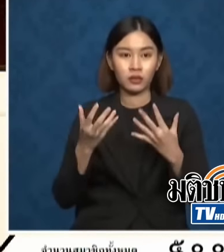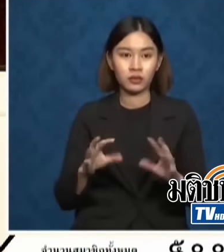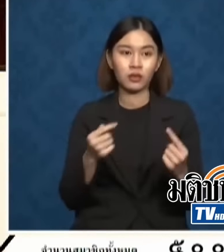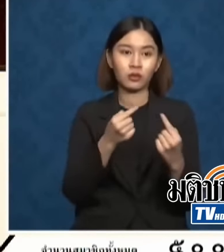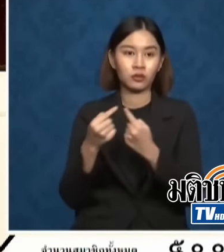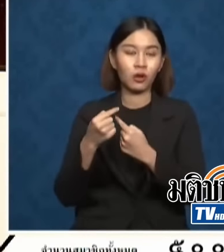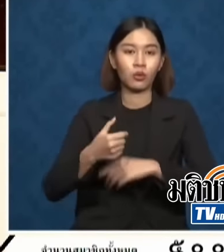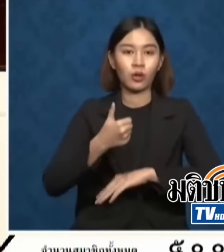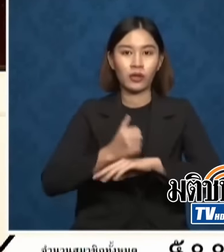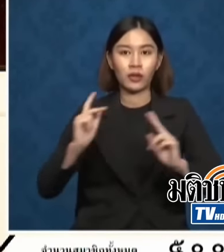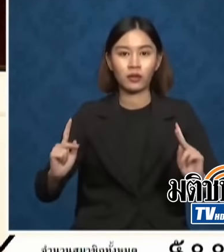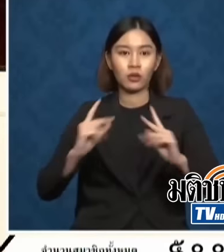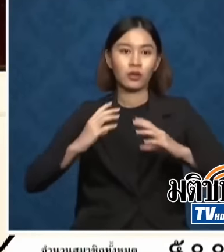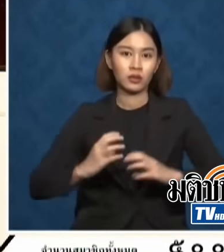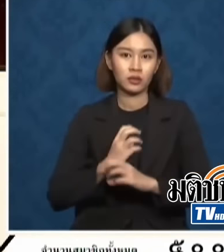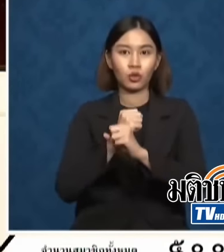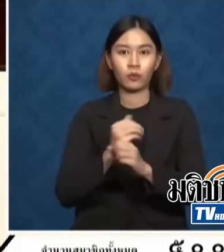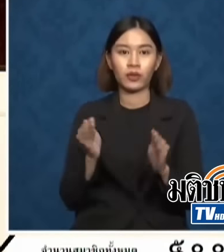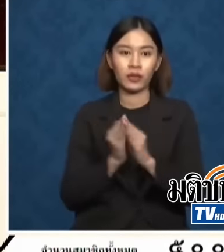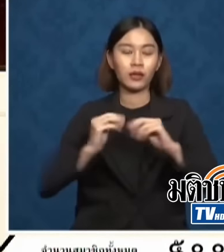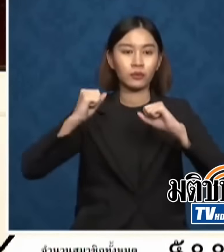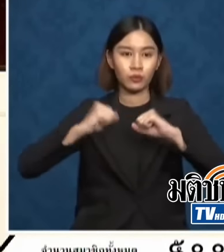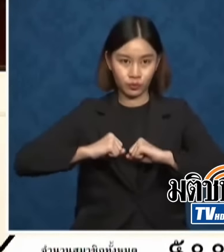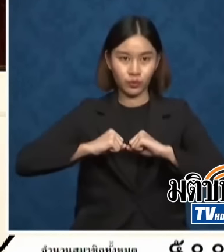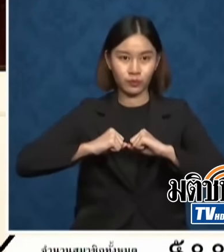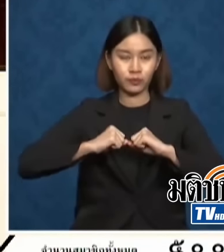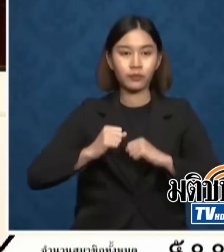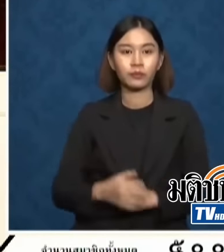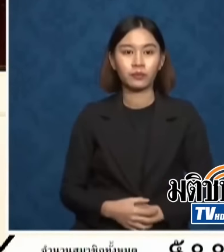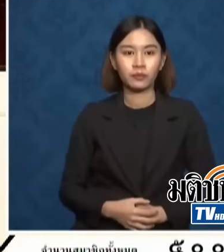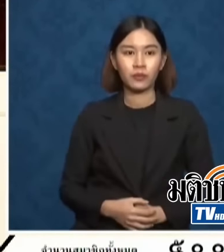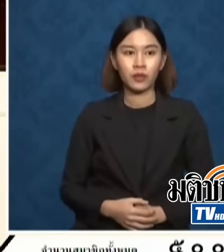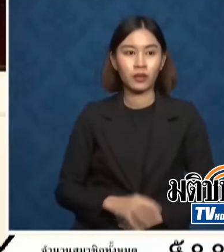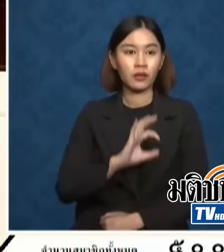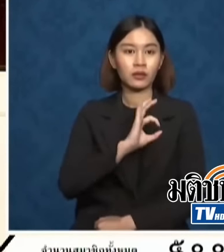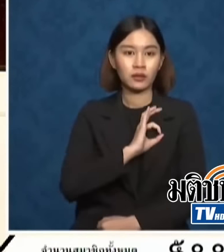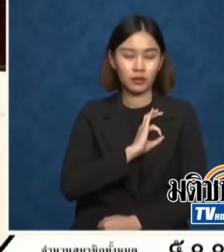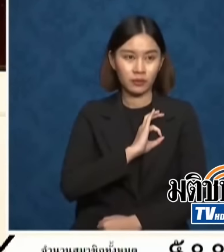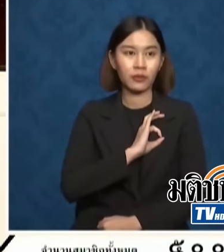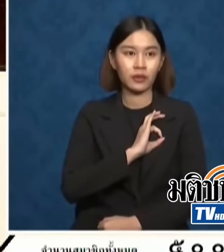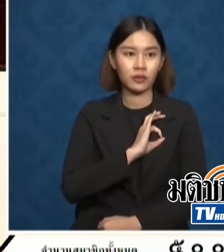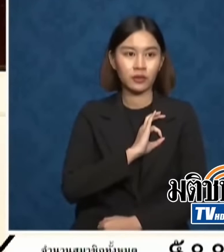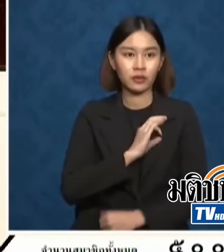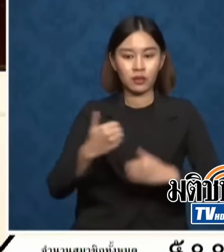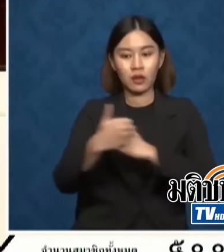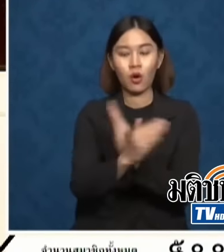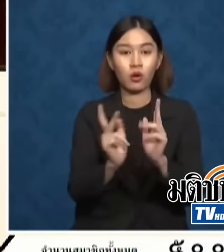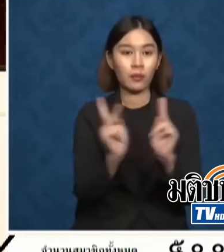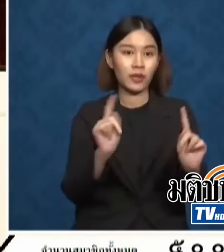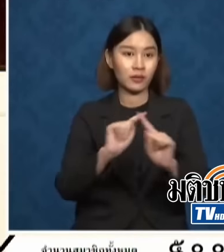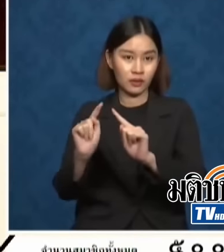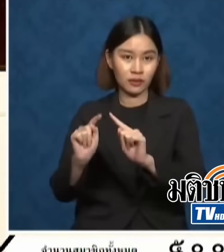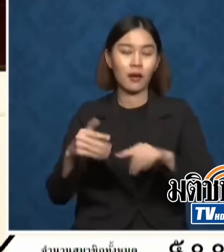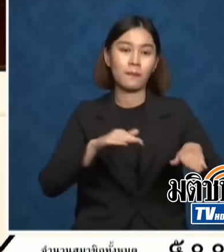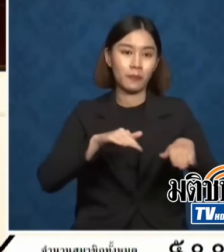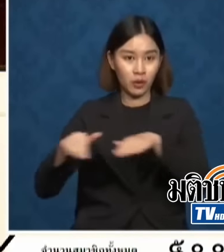ฐมนตรีก็จะสรุปนะครับแล้วเราก็จะโหวตนะครับแล้วก็ท่านสมาชิกที่อยู่ตามห้องต่างๆก็เตรียมตัวนะครับ